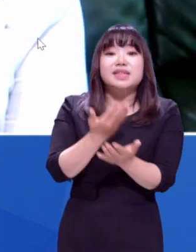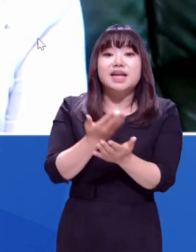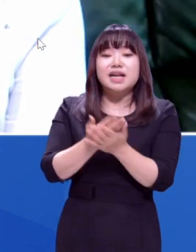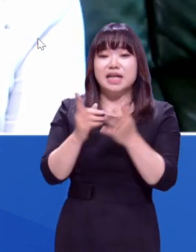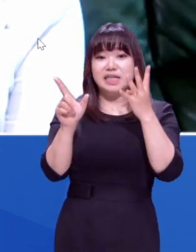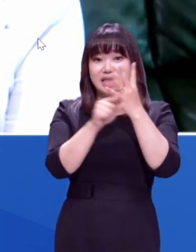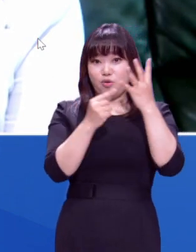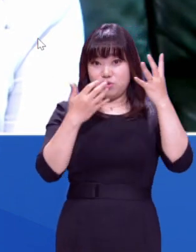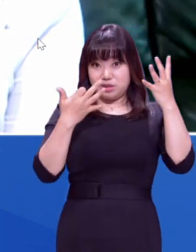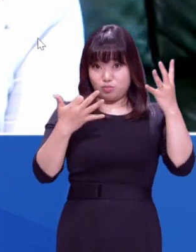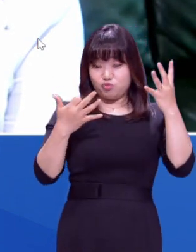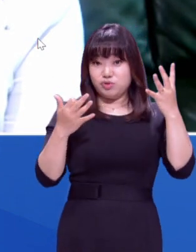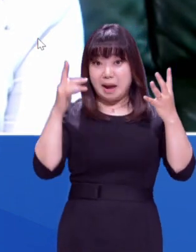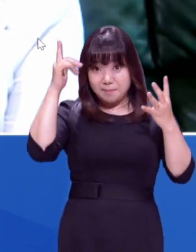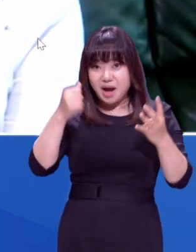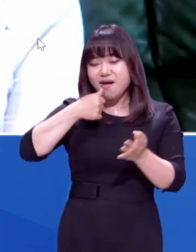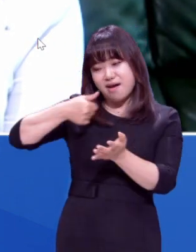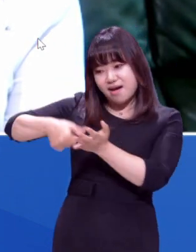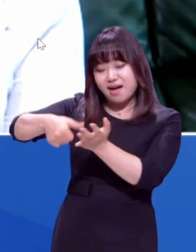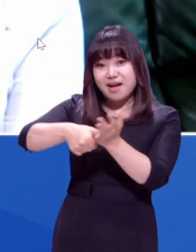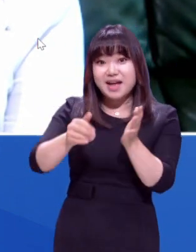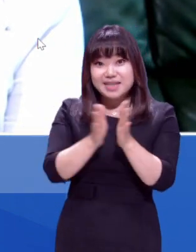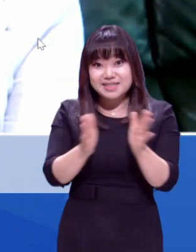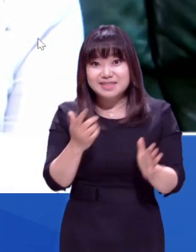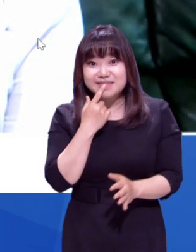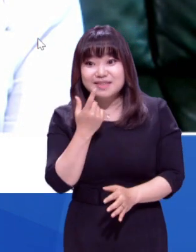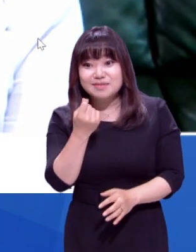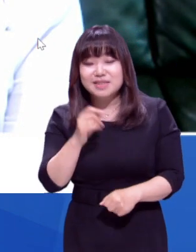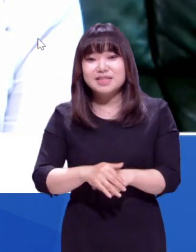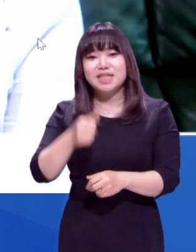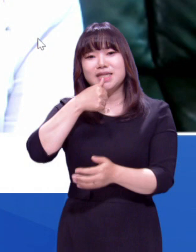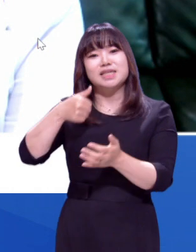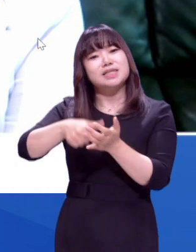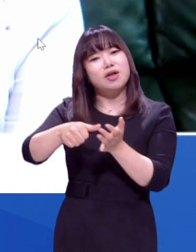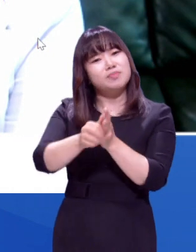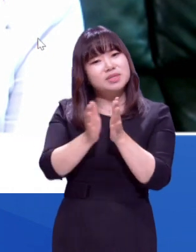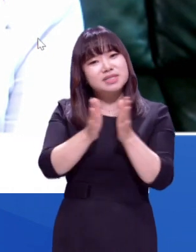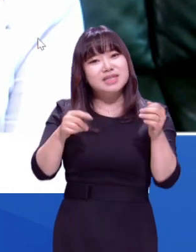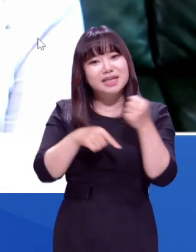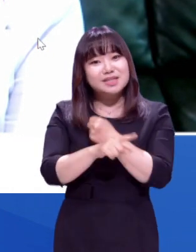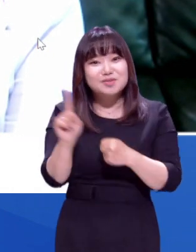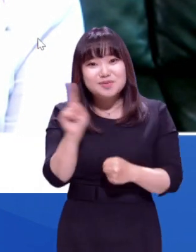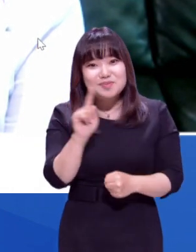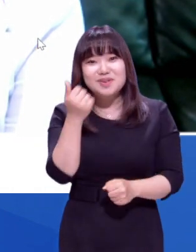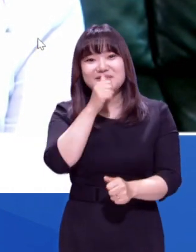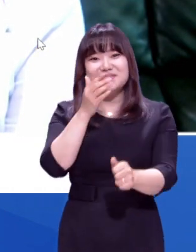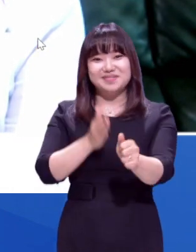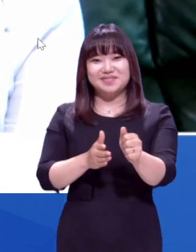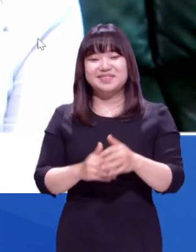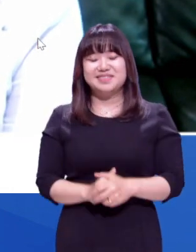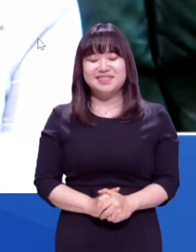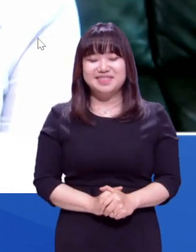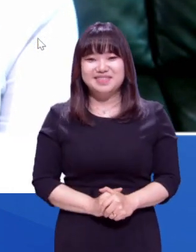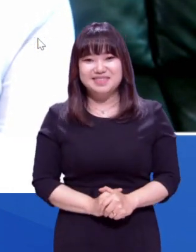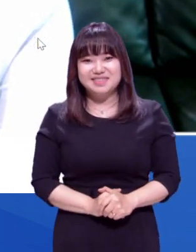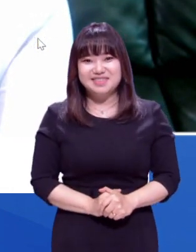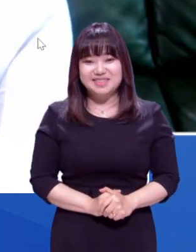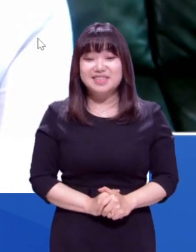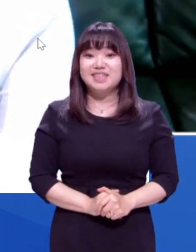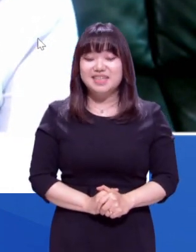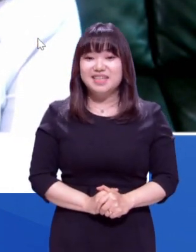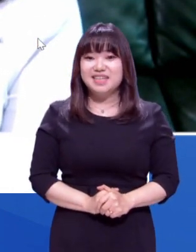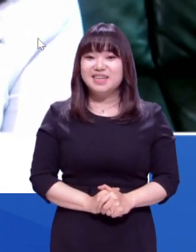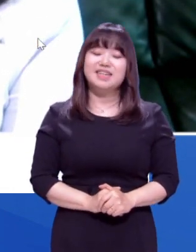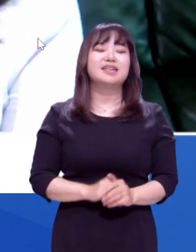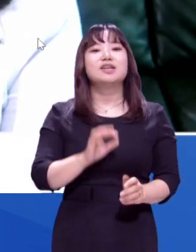19일부터 이 강북구에서 진행되고 있다고 들었습니다. 네, 이 서명운동이 시작된 이유가 무엇인지도 궁금합니다.